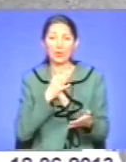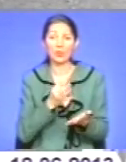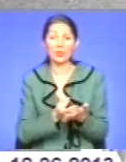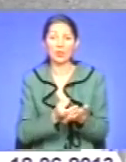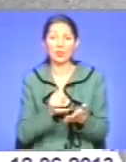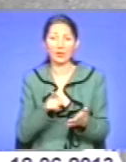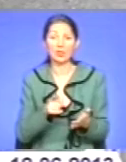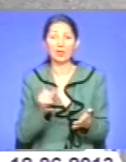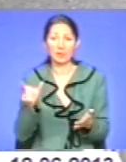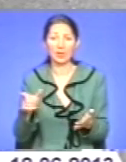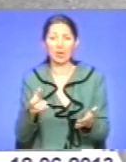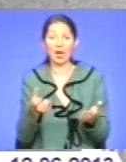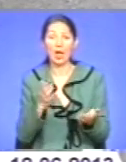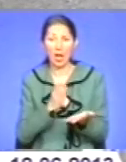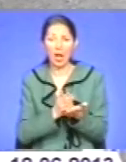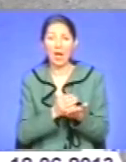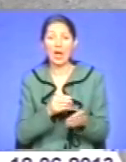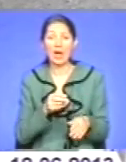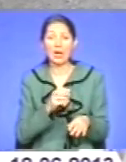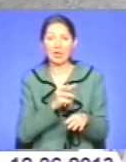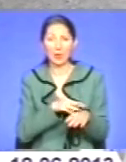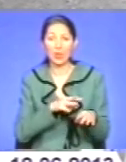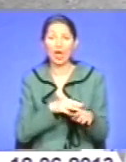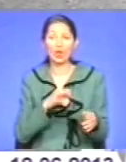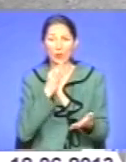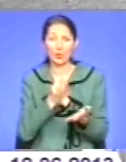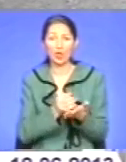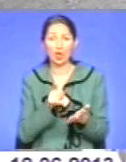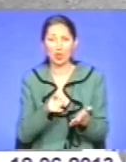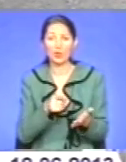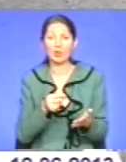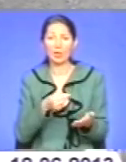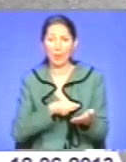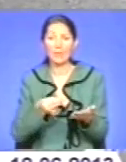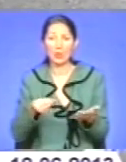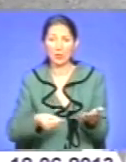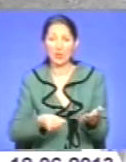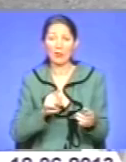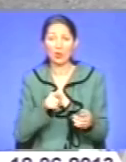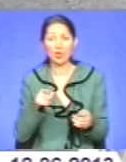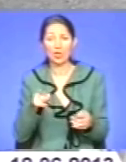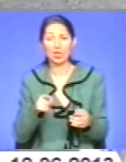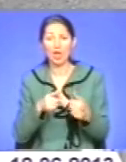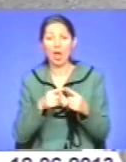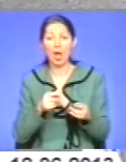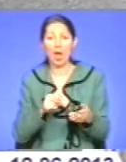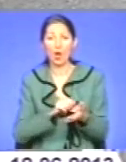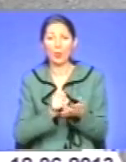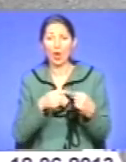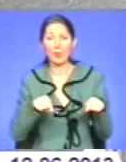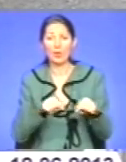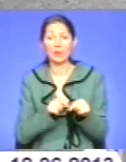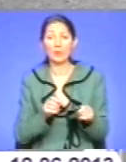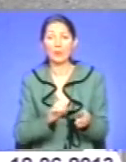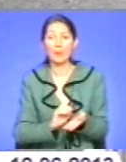Він несе кримінальну відповідальність за те, що він ставить свій підпис на тому чи іншому об'єкті підвищеної небезпеки.